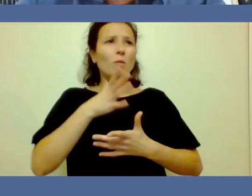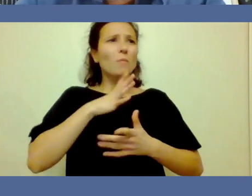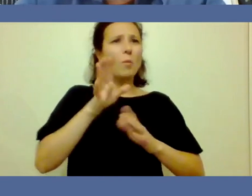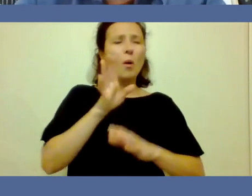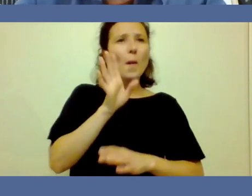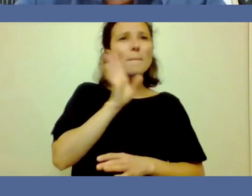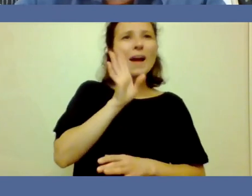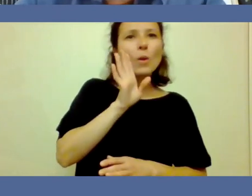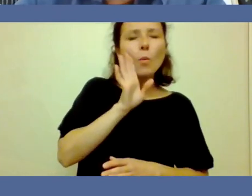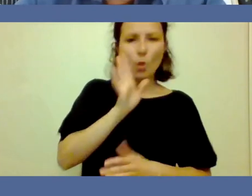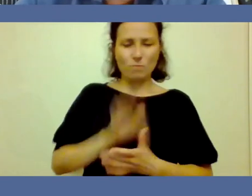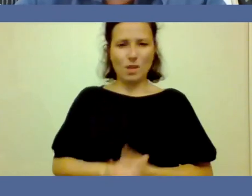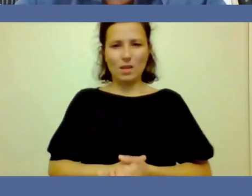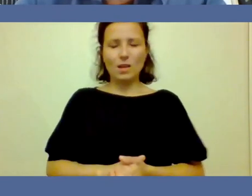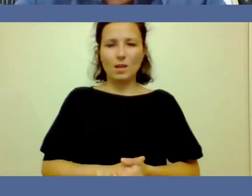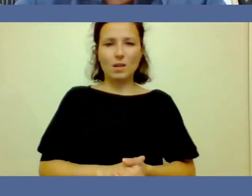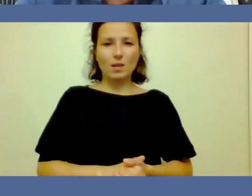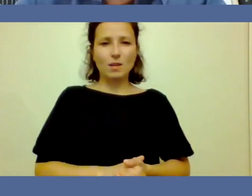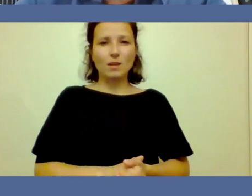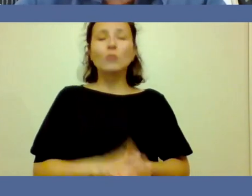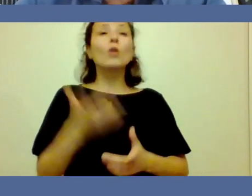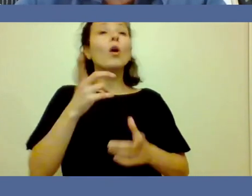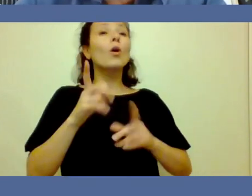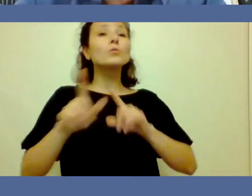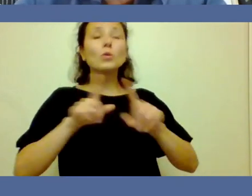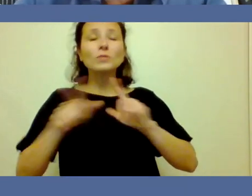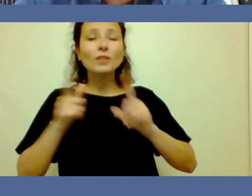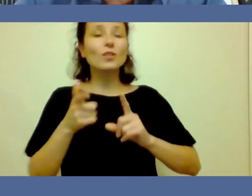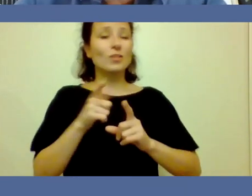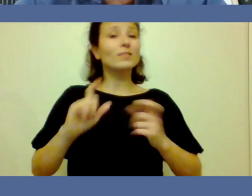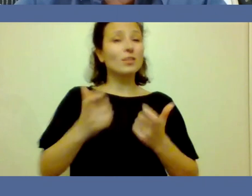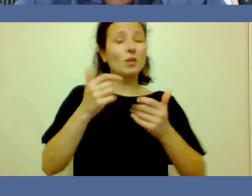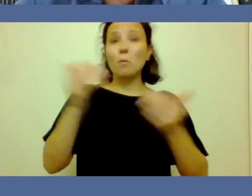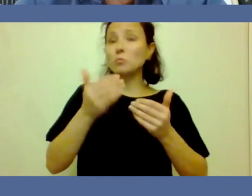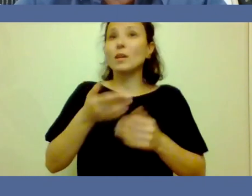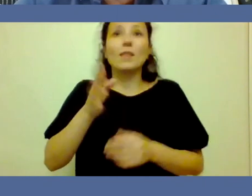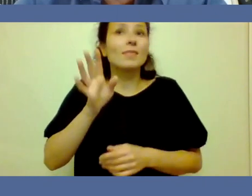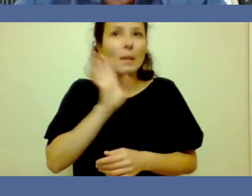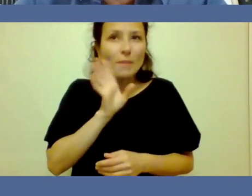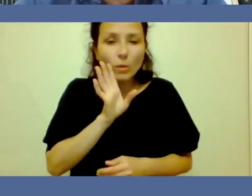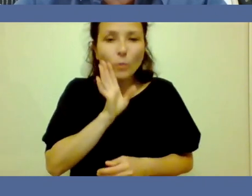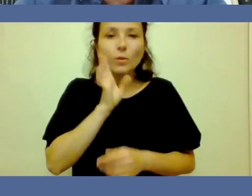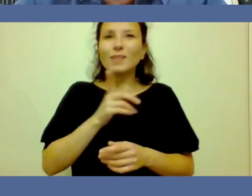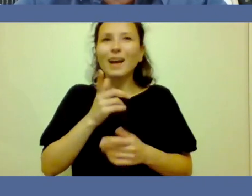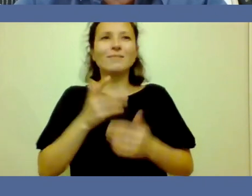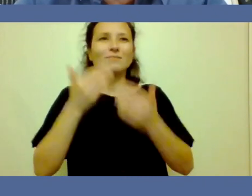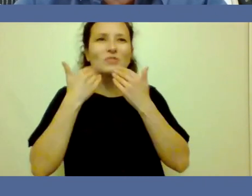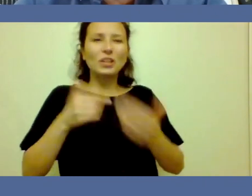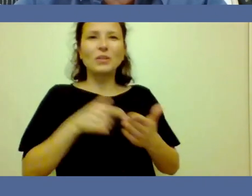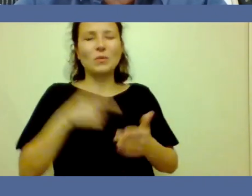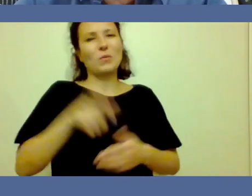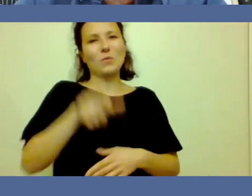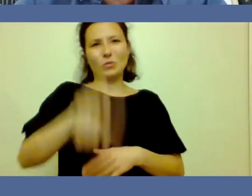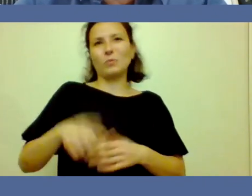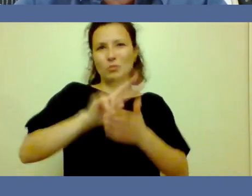Uprawdopodobnić oznacza, że one mogą być nieprawdopodobne, ale chodzi o to, żeby czytelnik miał szansę w to uwierzyć. Nawet